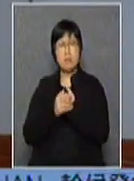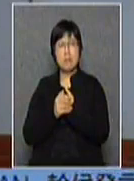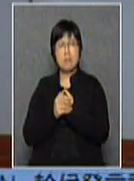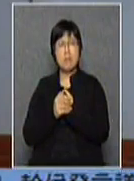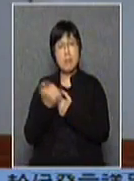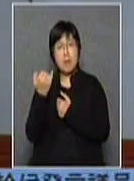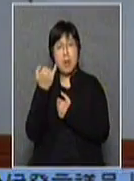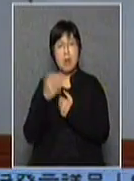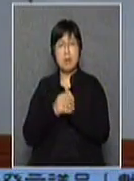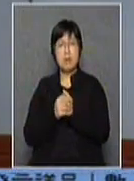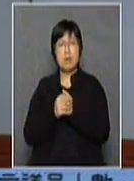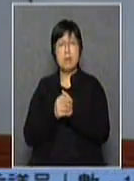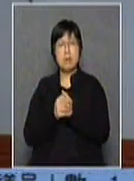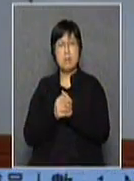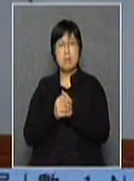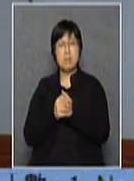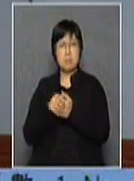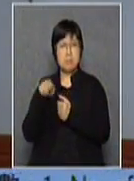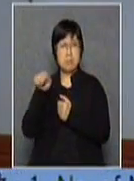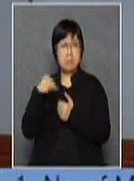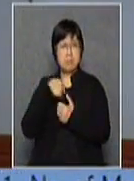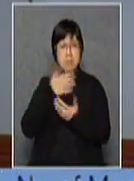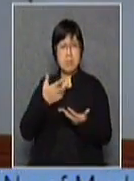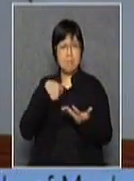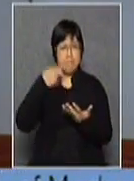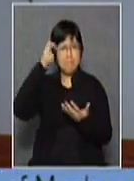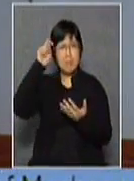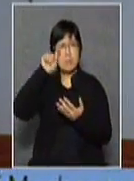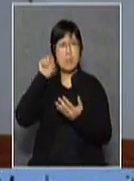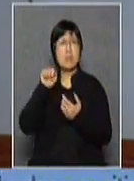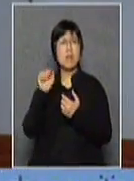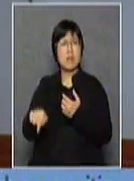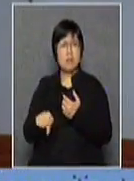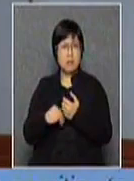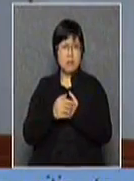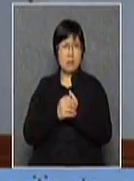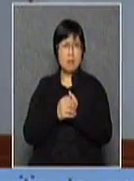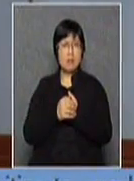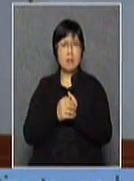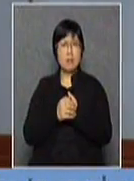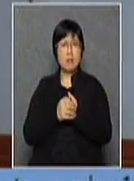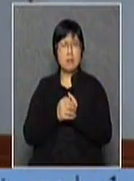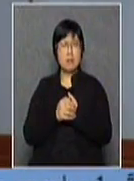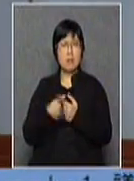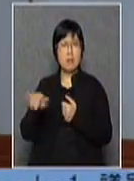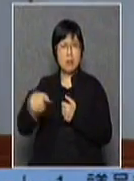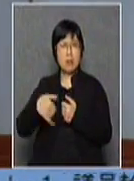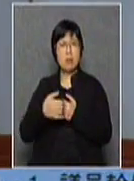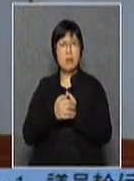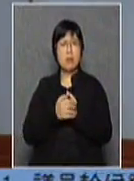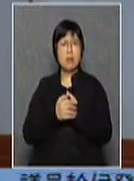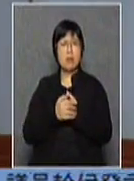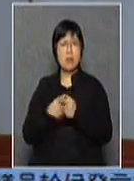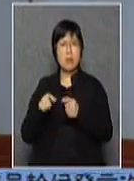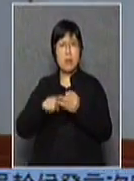咪？呢個先至係我哋而家要研究嘅問題啊嘛。舉一個例，橫琴同埋